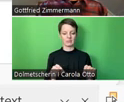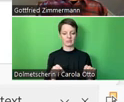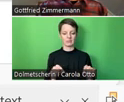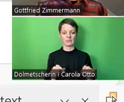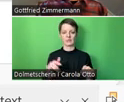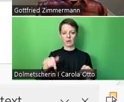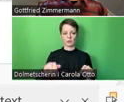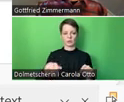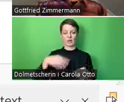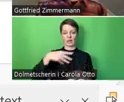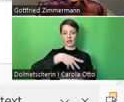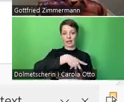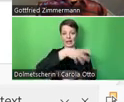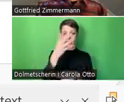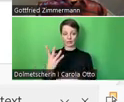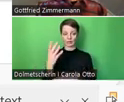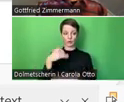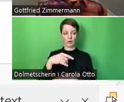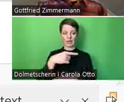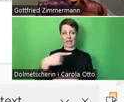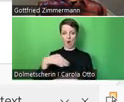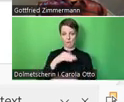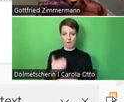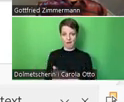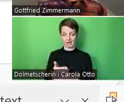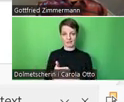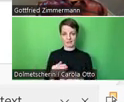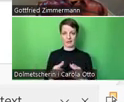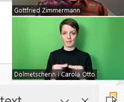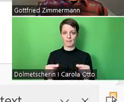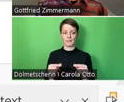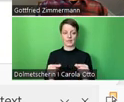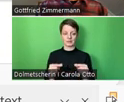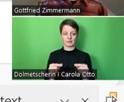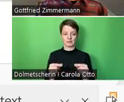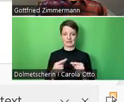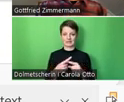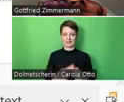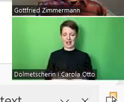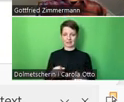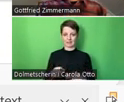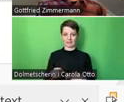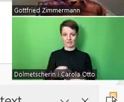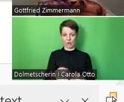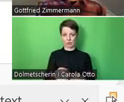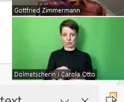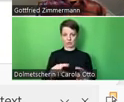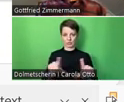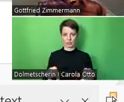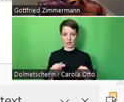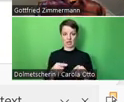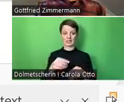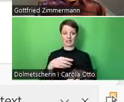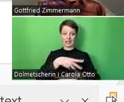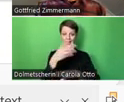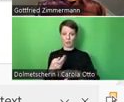Taste. Regenbogen über dem Georgienberg. Bild. Text Fluss quadratisch. Dieser Regenbogen war am Donnerstag letzte Woche